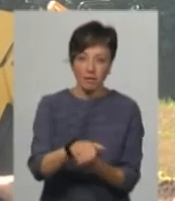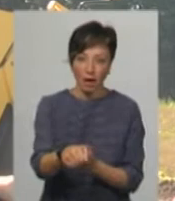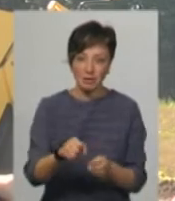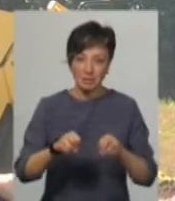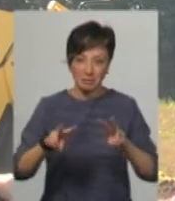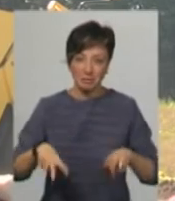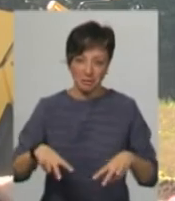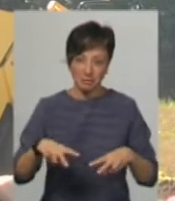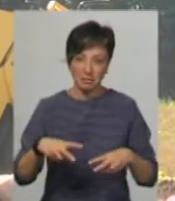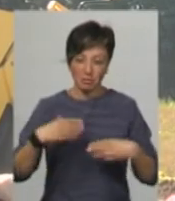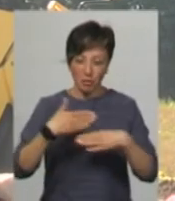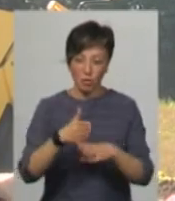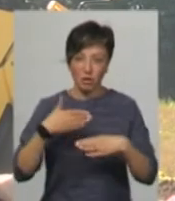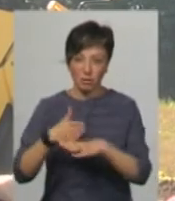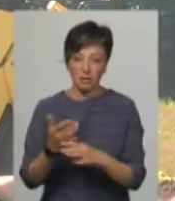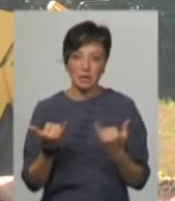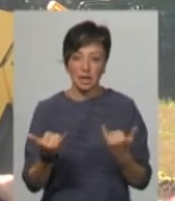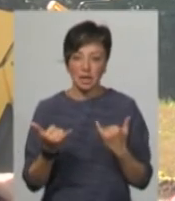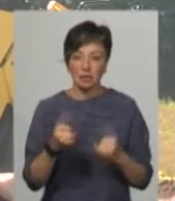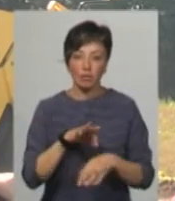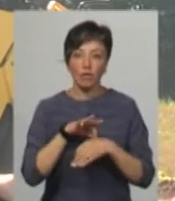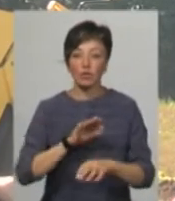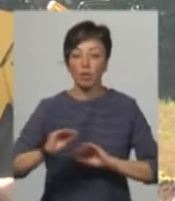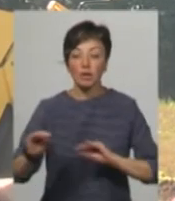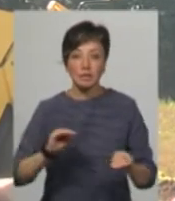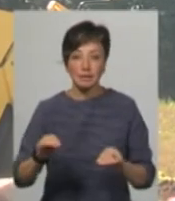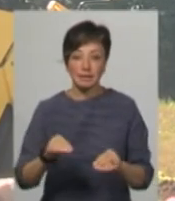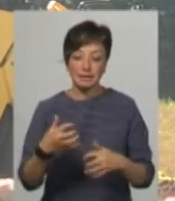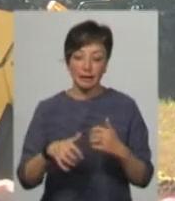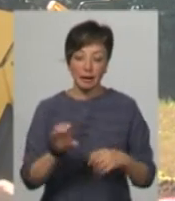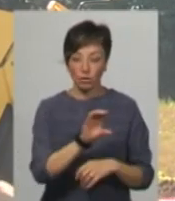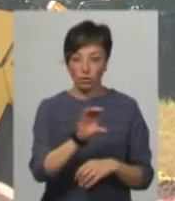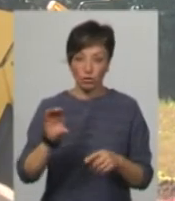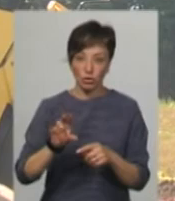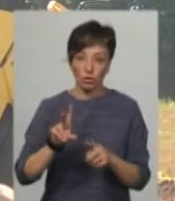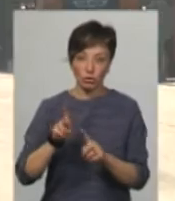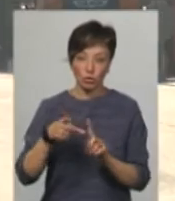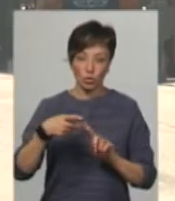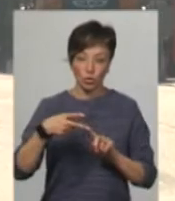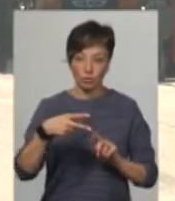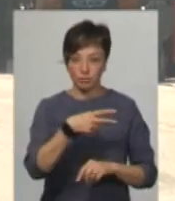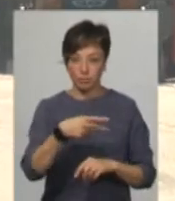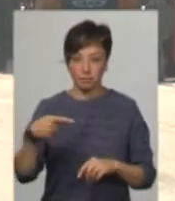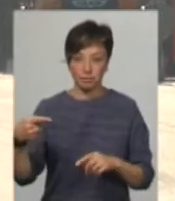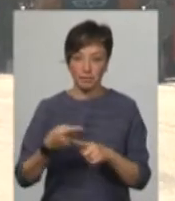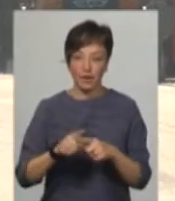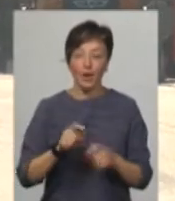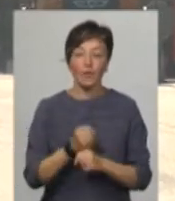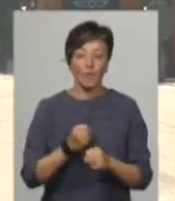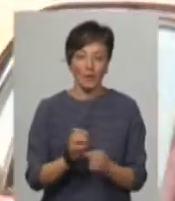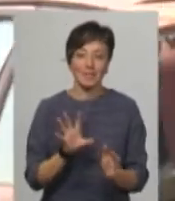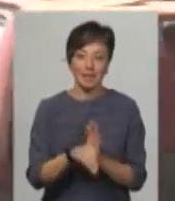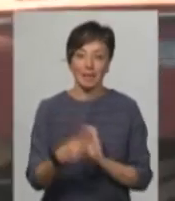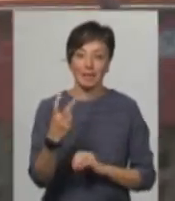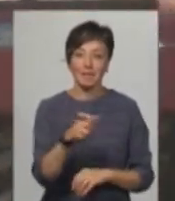відфрезерованого. Зараз проводиться влаштування середнього шару асфальтобетонного покриття. Тарас Чалій каже, до роботи задіяно